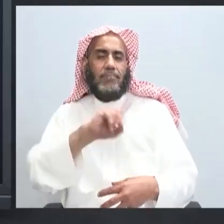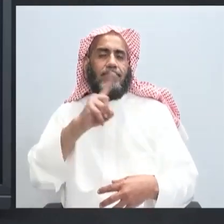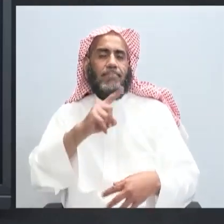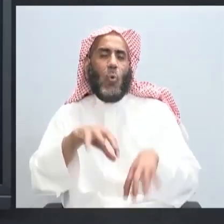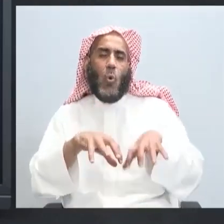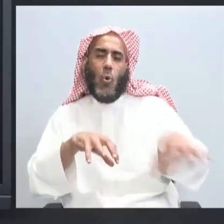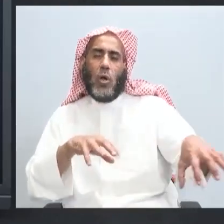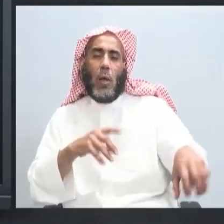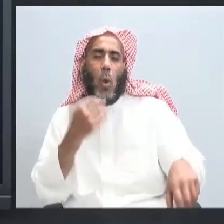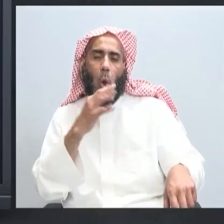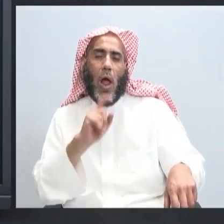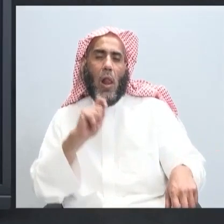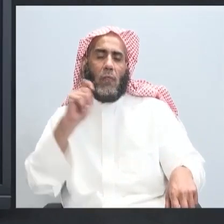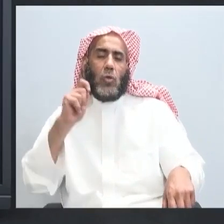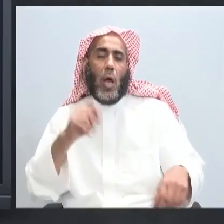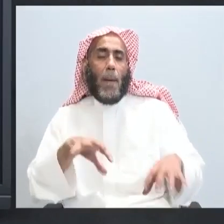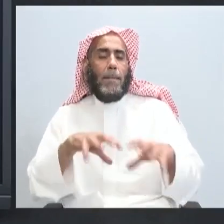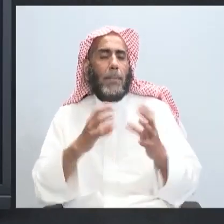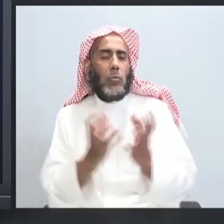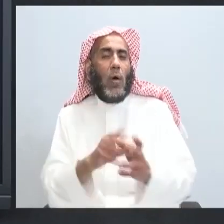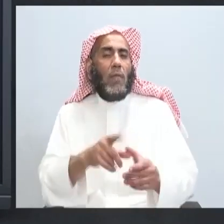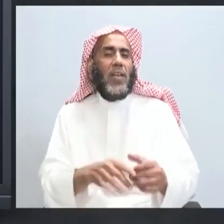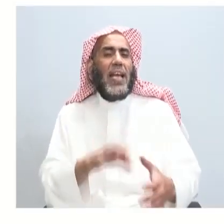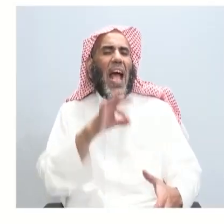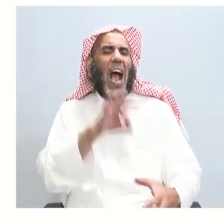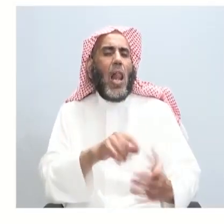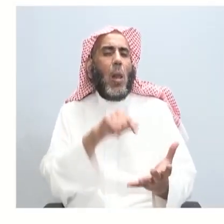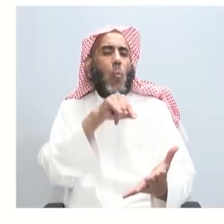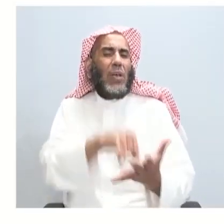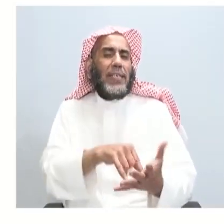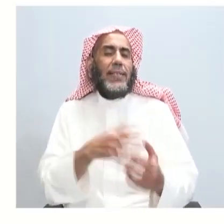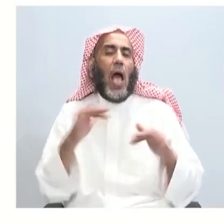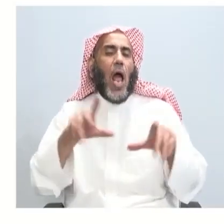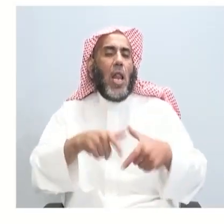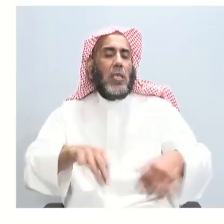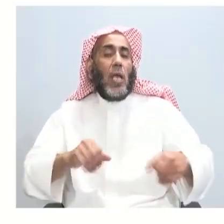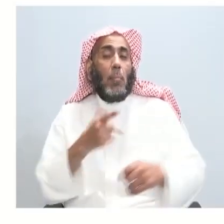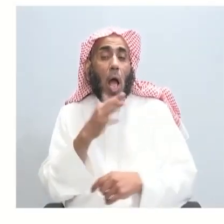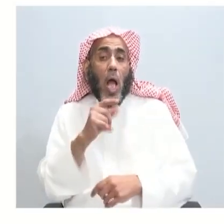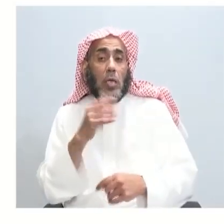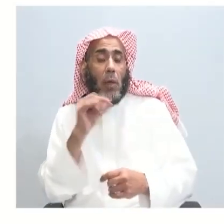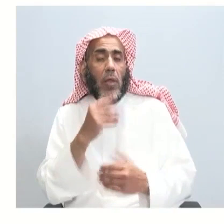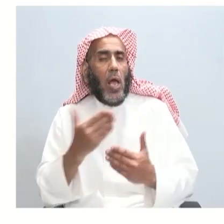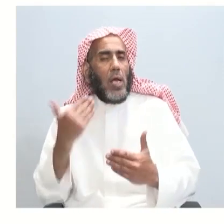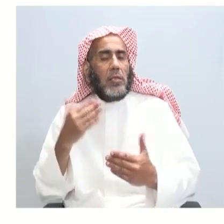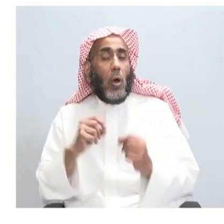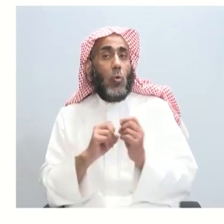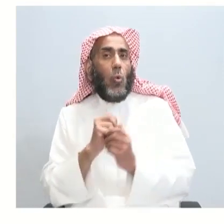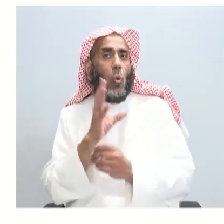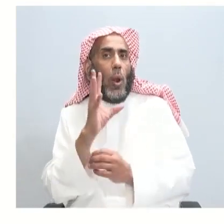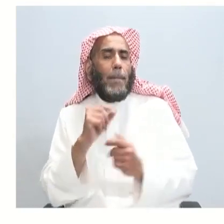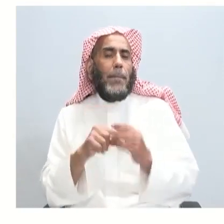يتحدثون باللغه الفصحى و مجموعه من قبائل في قلب الجزيره رابعا كانت معاجم الالفاظ اسبق ظهورا من معاجم